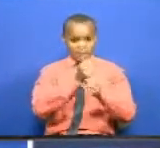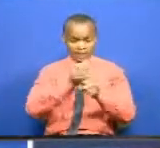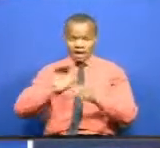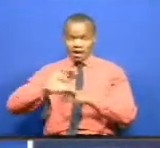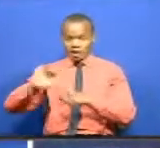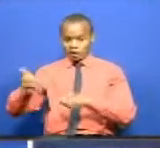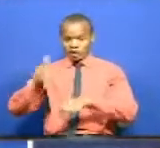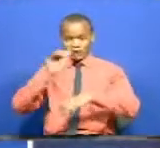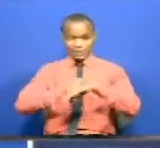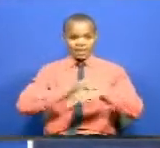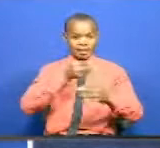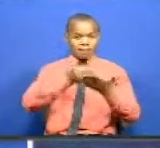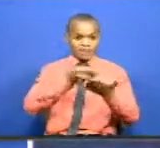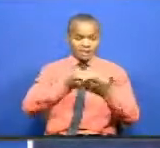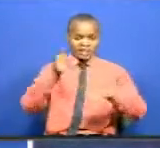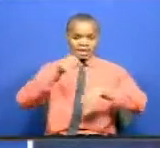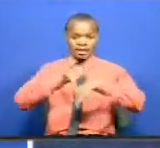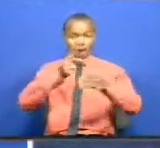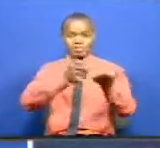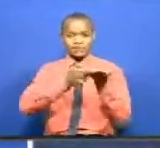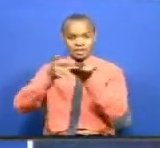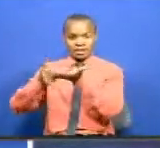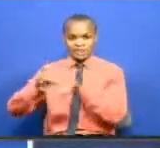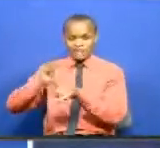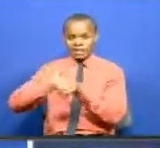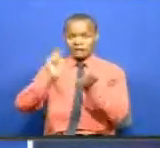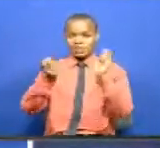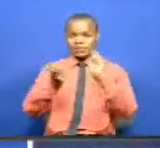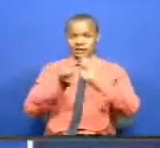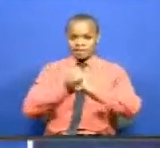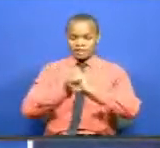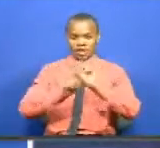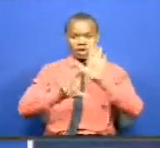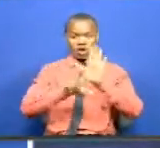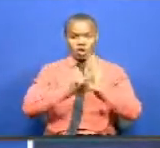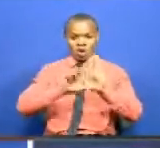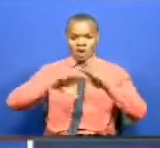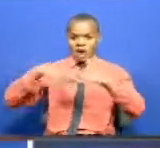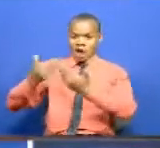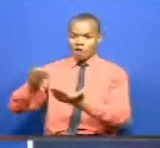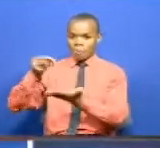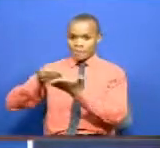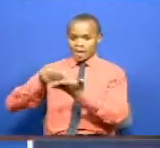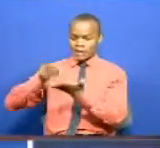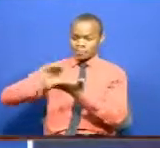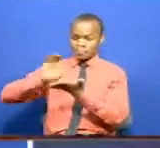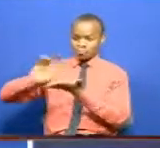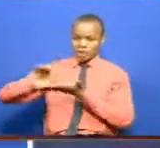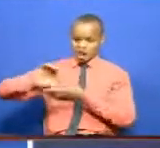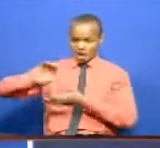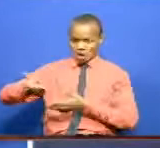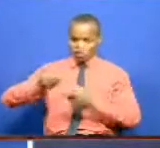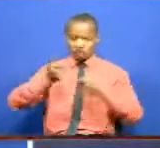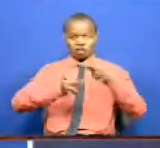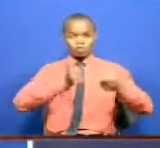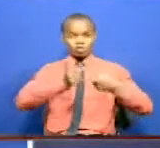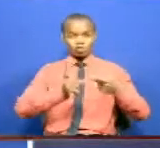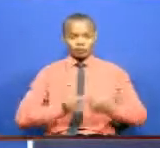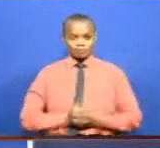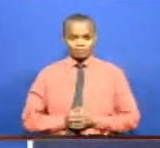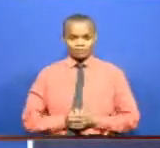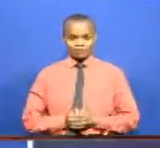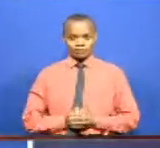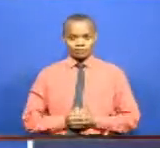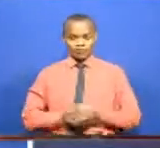fedha, huku mjadala wa kufanyia marekebisho sheria kuhusu ugavi wa mapato ukiendelea. Uamuzi wa kufanyia